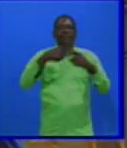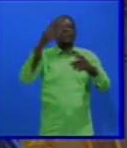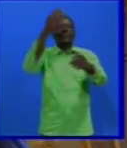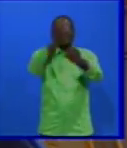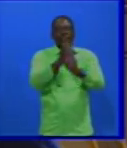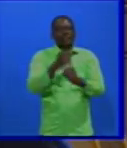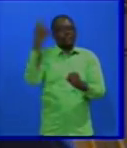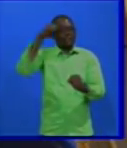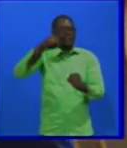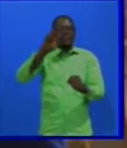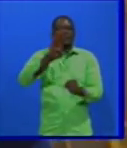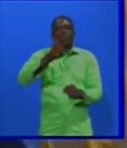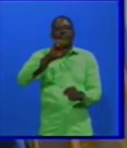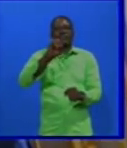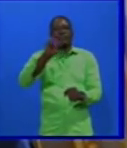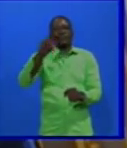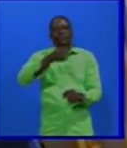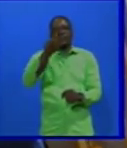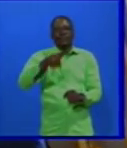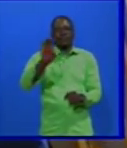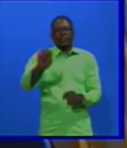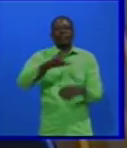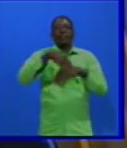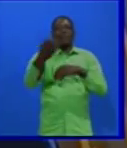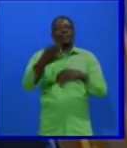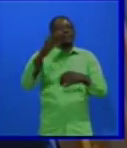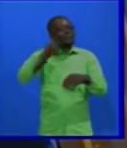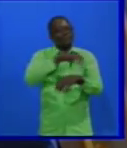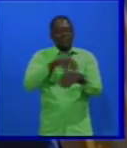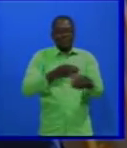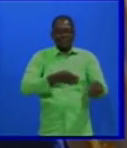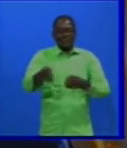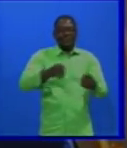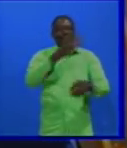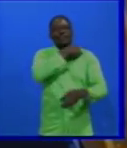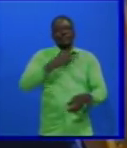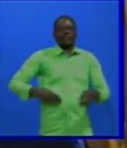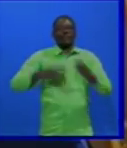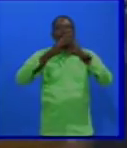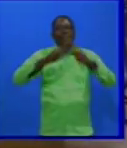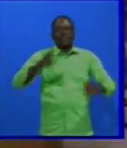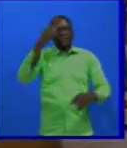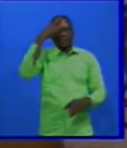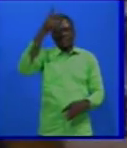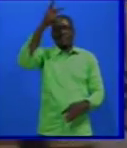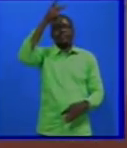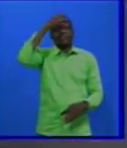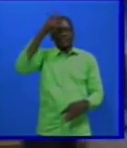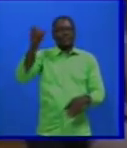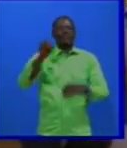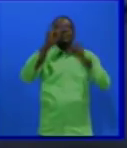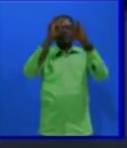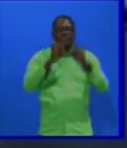statuette en bronze. Après ces moments d'échange à la mairie, Rokma Christian Kabore se rend à l'Institut national de la